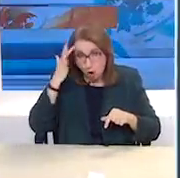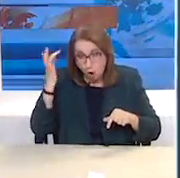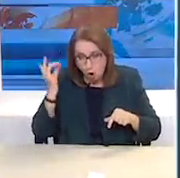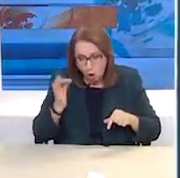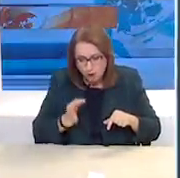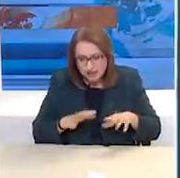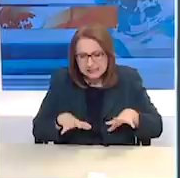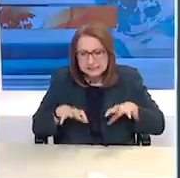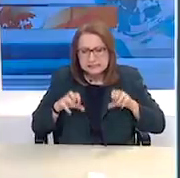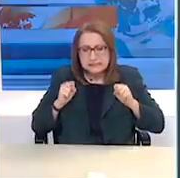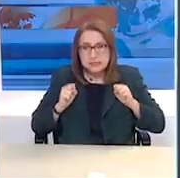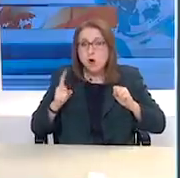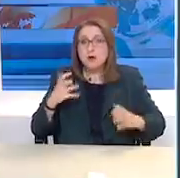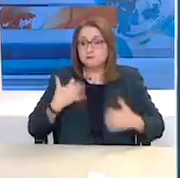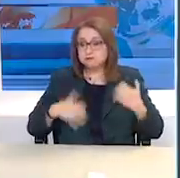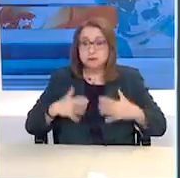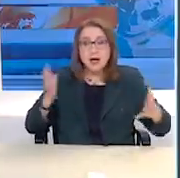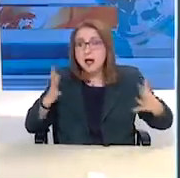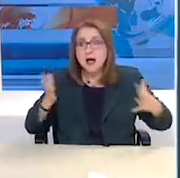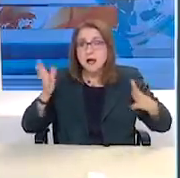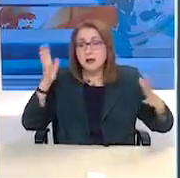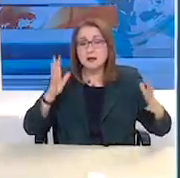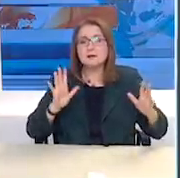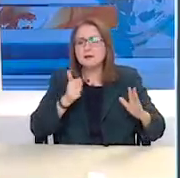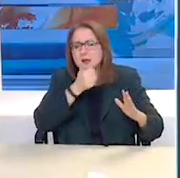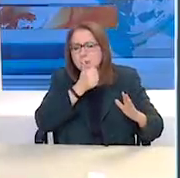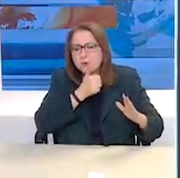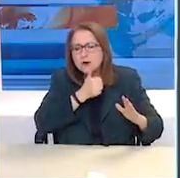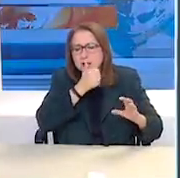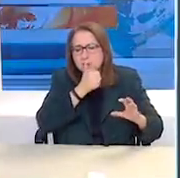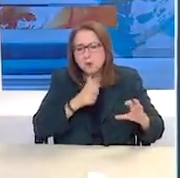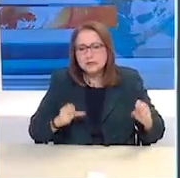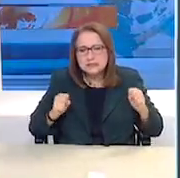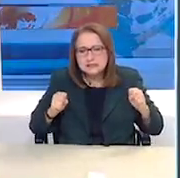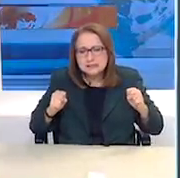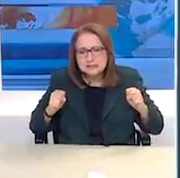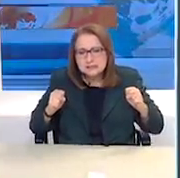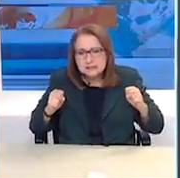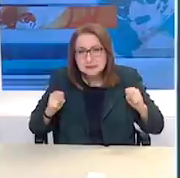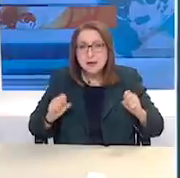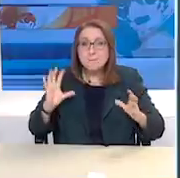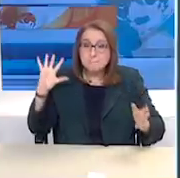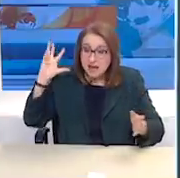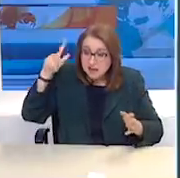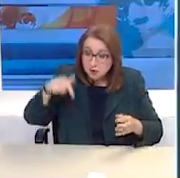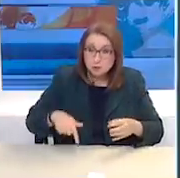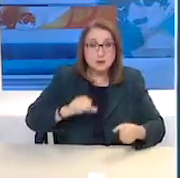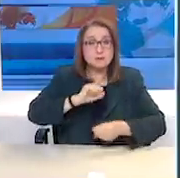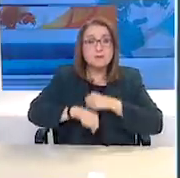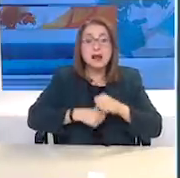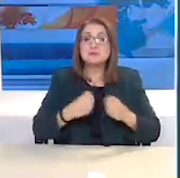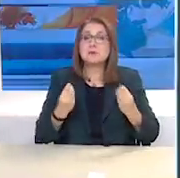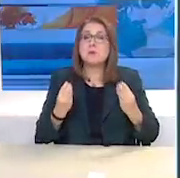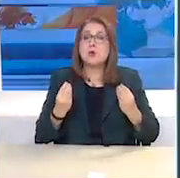μην αφήσουμε την ανυπομονησία να μας στερήσει ό,τι έχουμε καταφέρει μέχρι σήμερα. Γι' αυτό θέλω να επαναλάβω και θα το επαναλαμβάνω όλες τις μέρες ότι